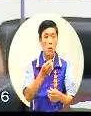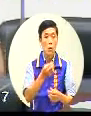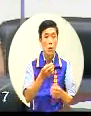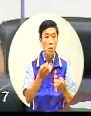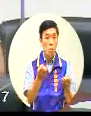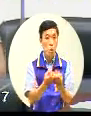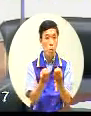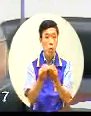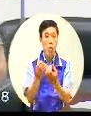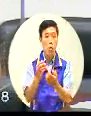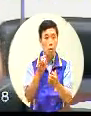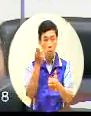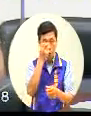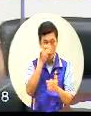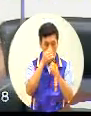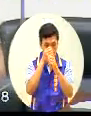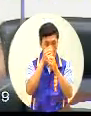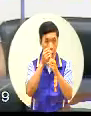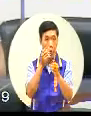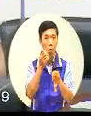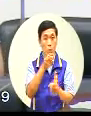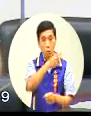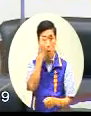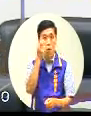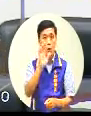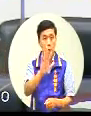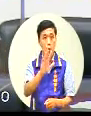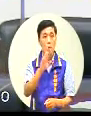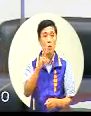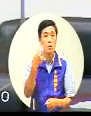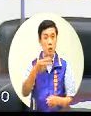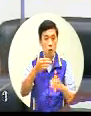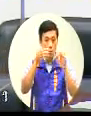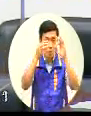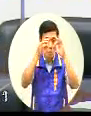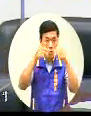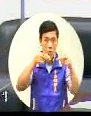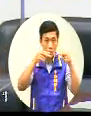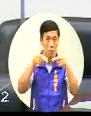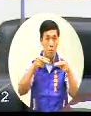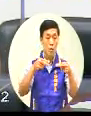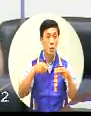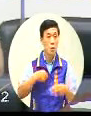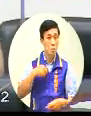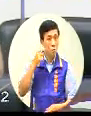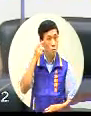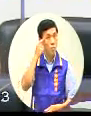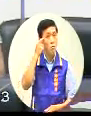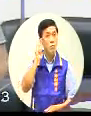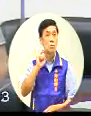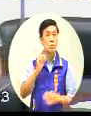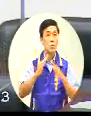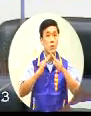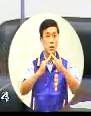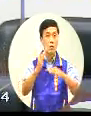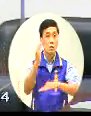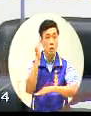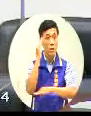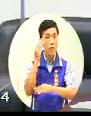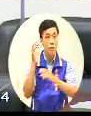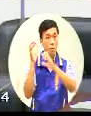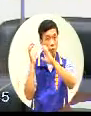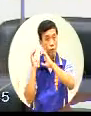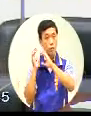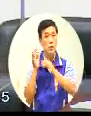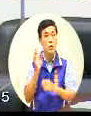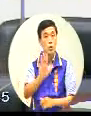出来之后，还来开来检测了哈。那我觉得我们市府有责任了哈，